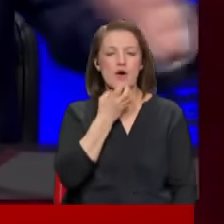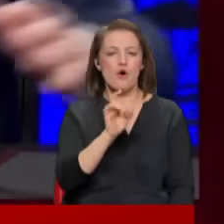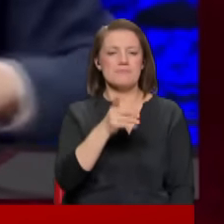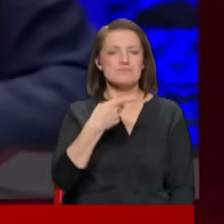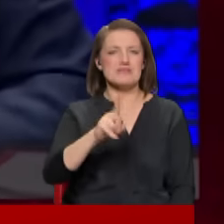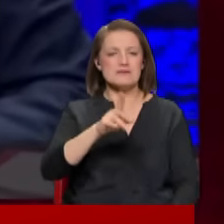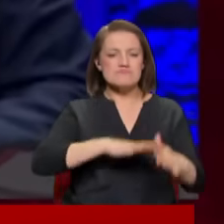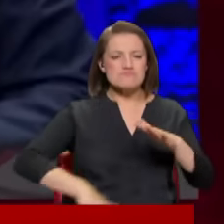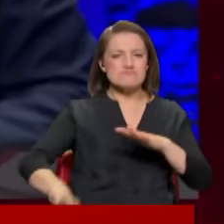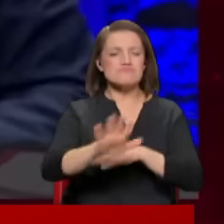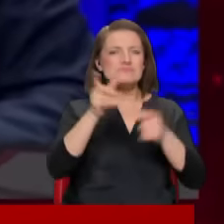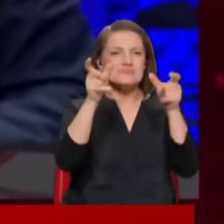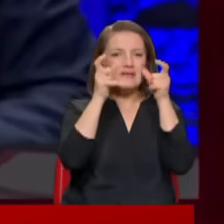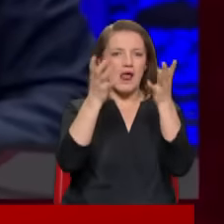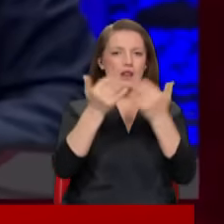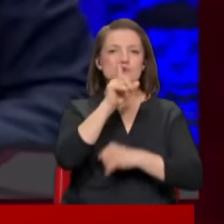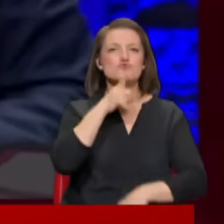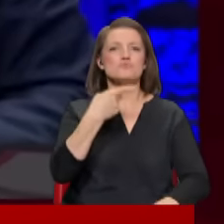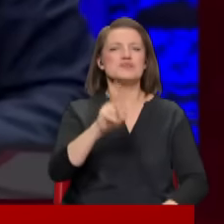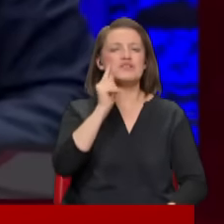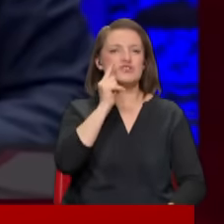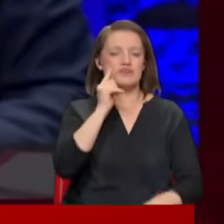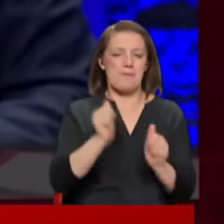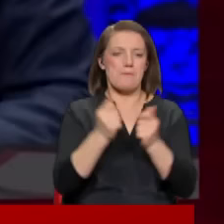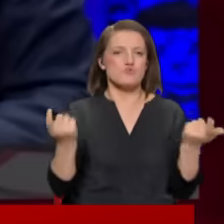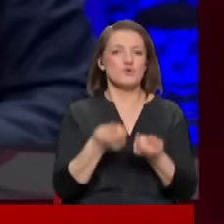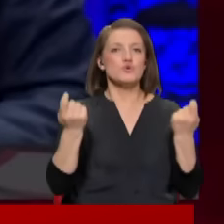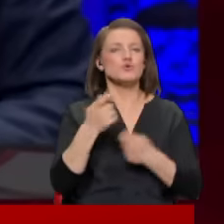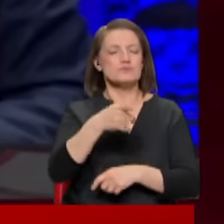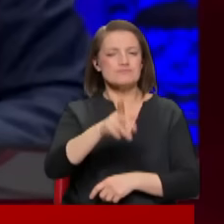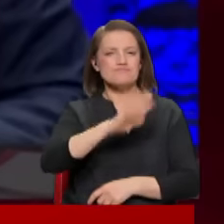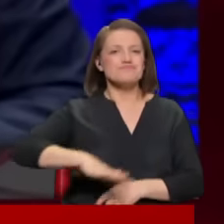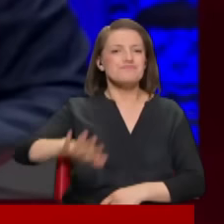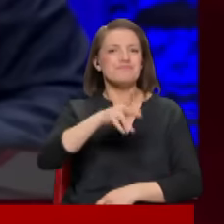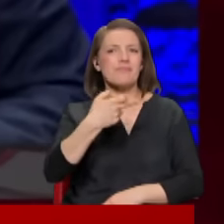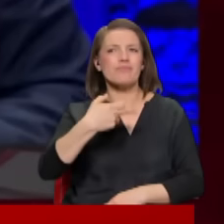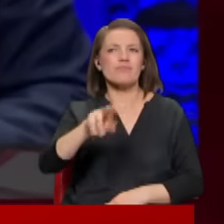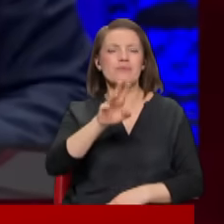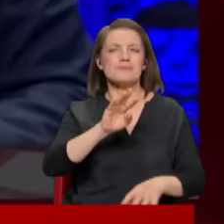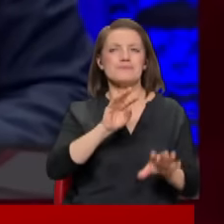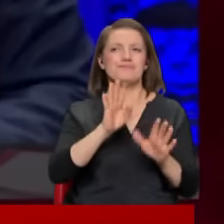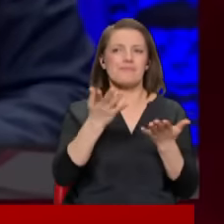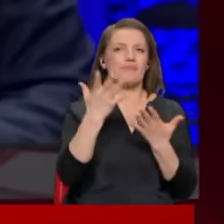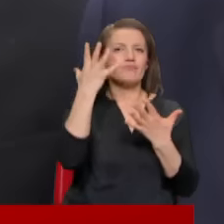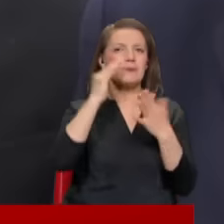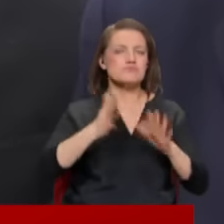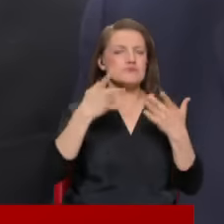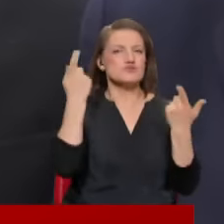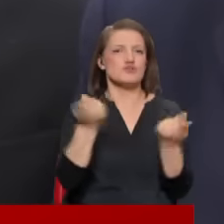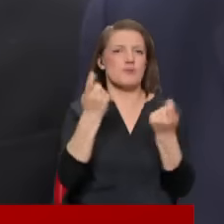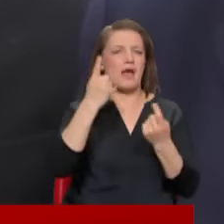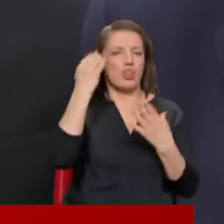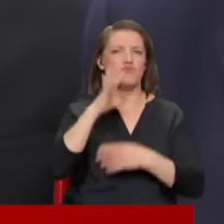alt teşkilatlarımızla dikkate aldığınız zaman 100 bin kişilik bir teşkilatla çalışıyoruz. Teşkilatlarımızı boşa düşürmeye çalışılan bir anlayış var.